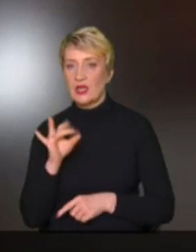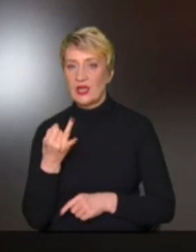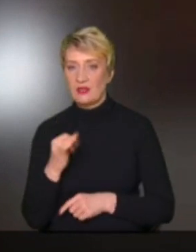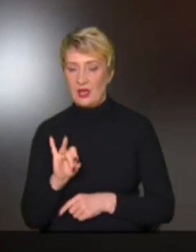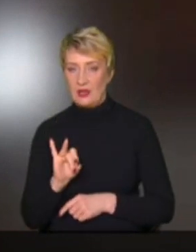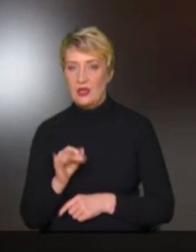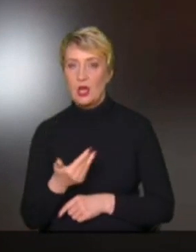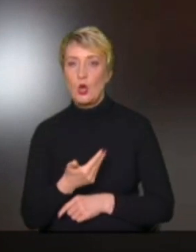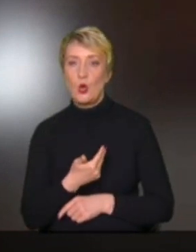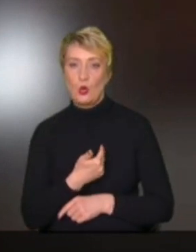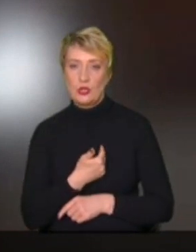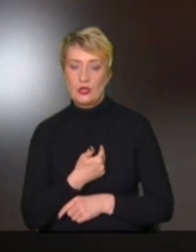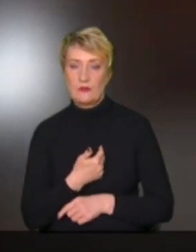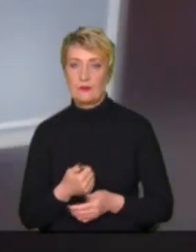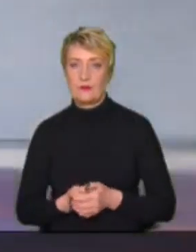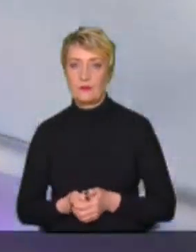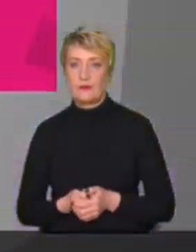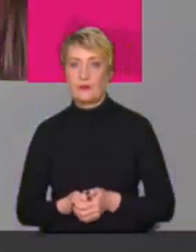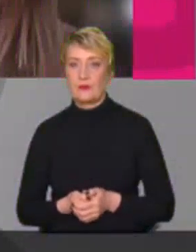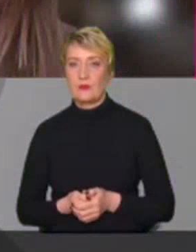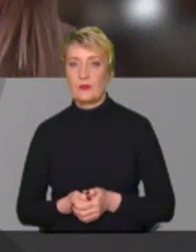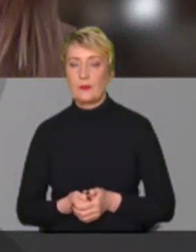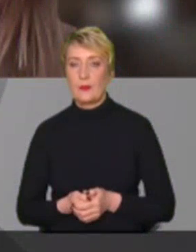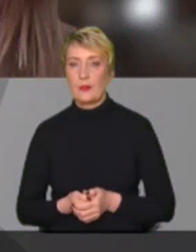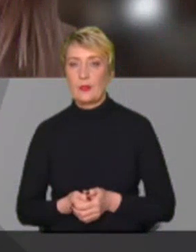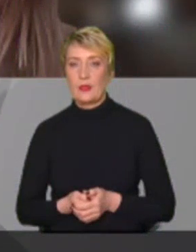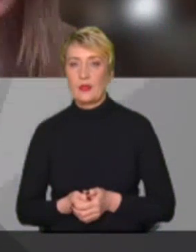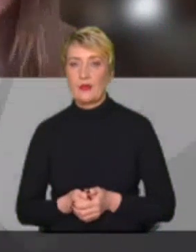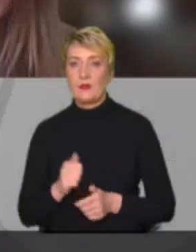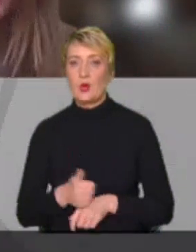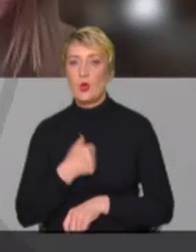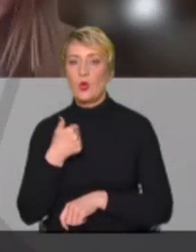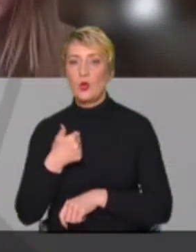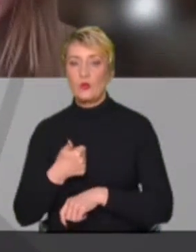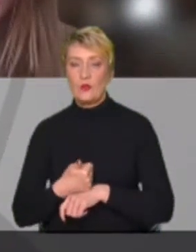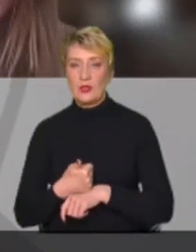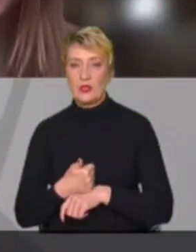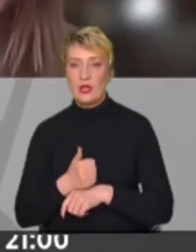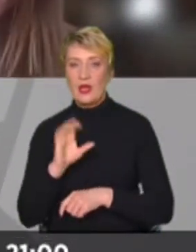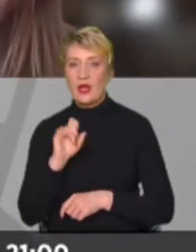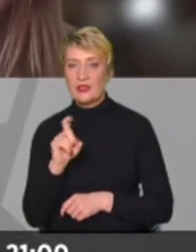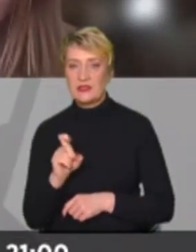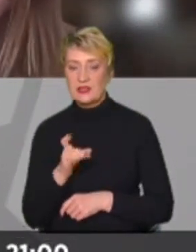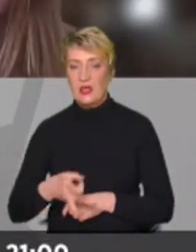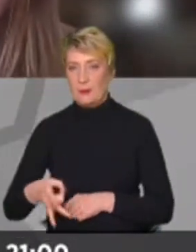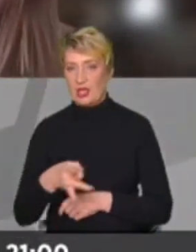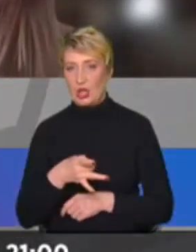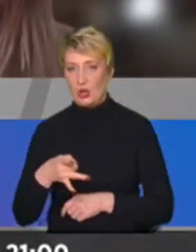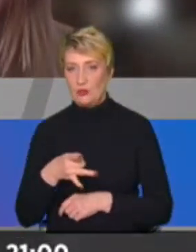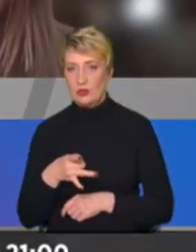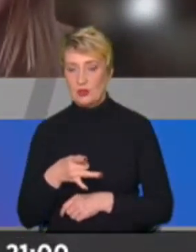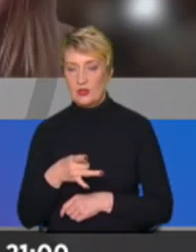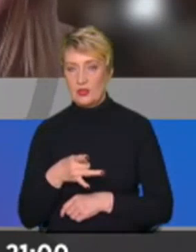таки хоче тримати, головувати в Азійському регіоні. Але у нього наразі в